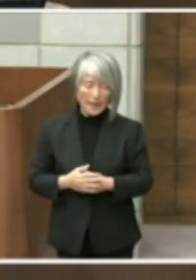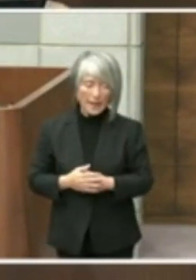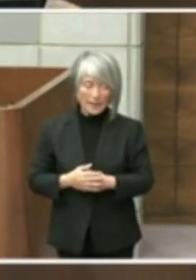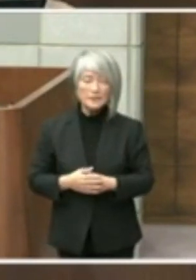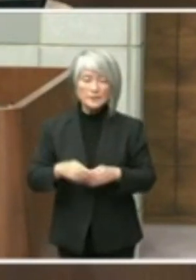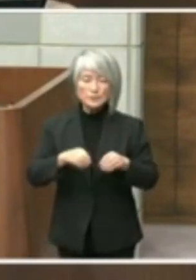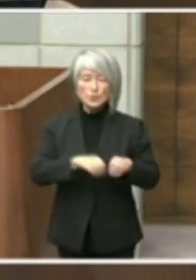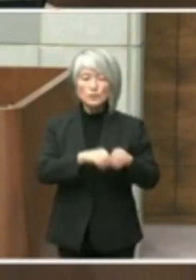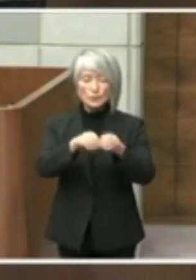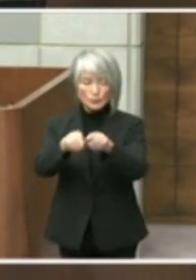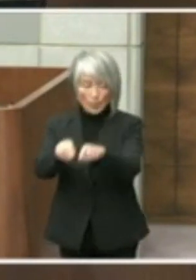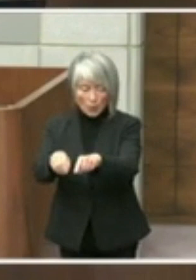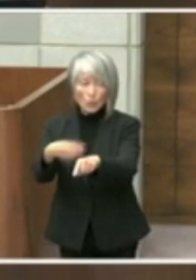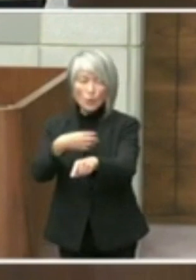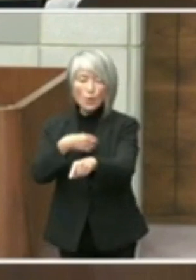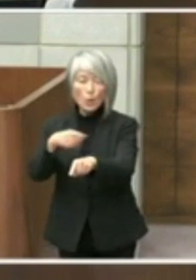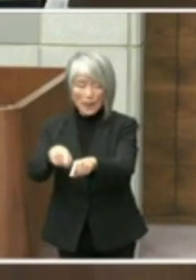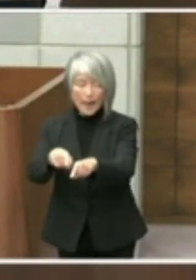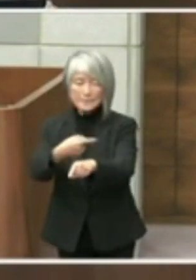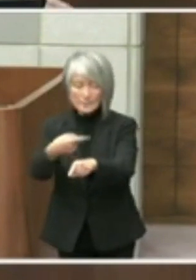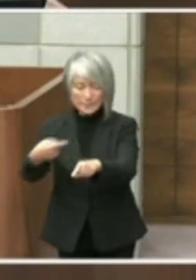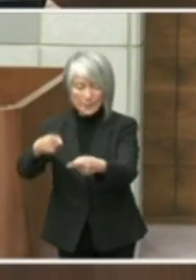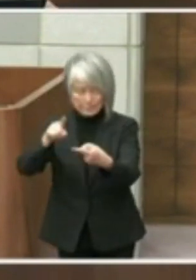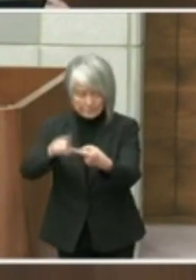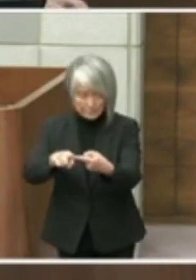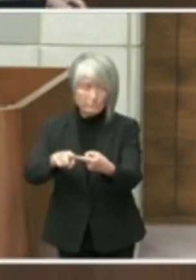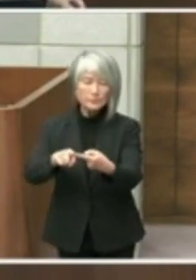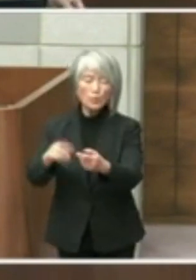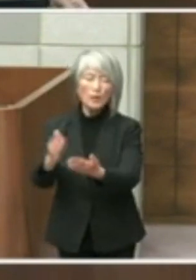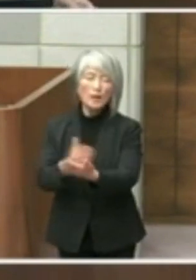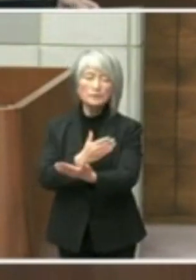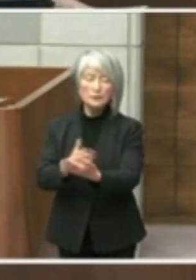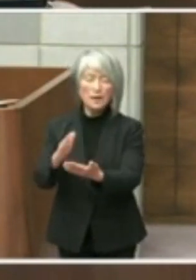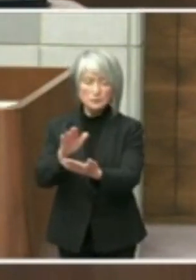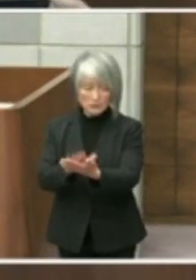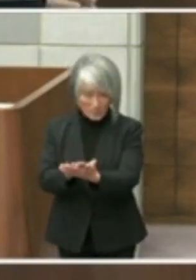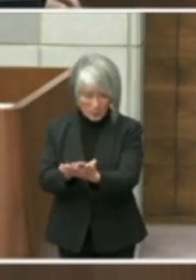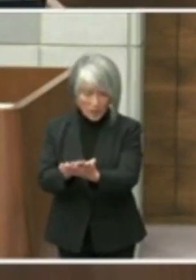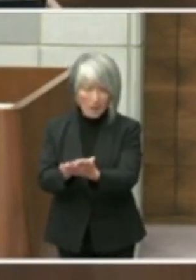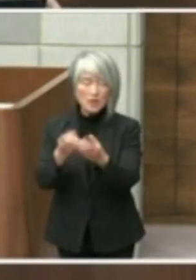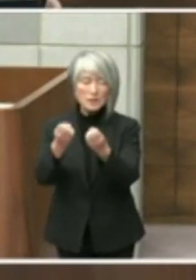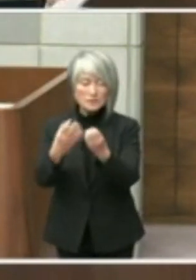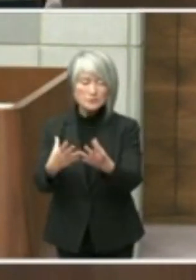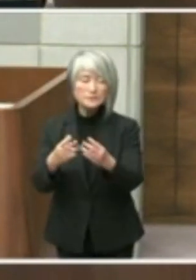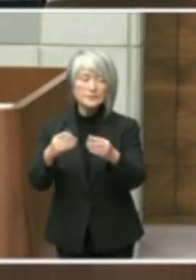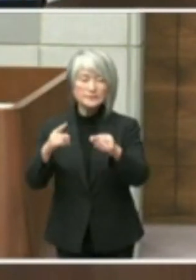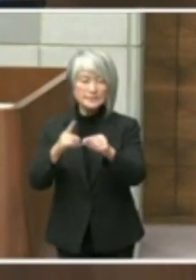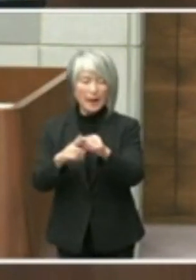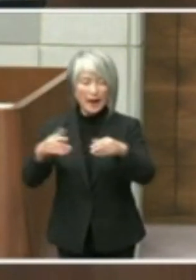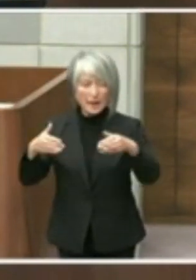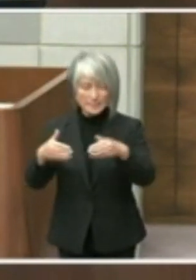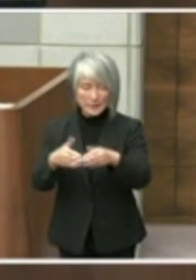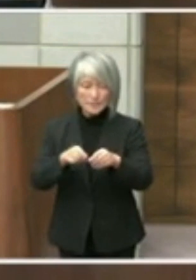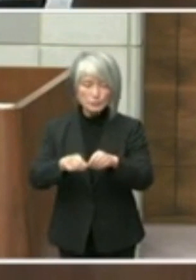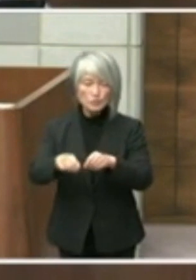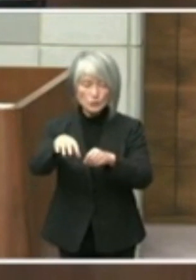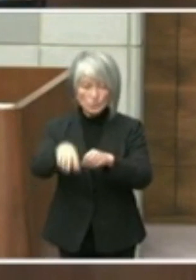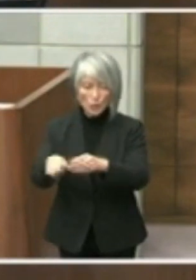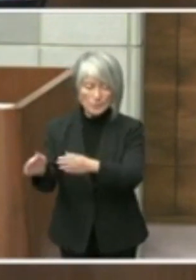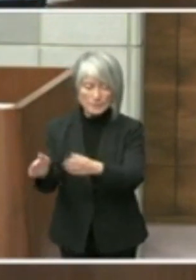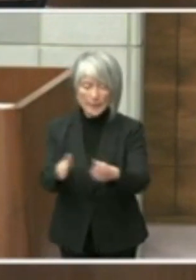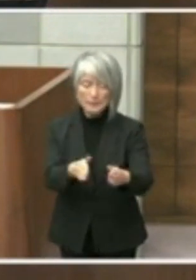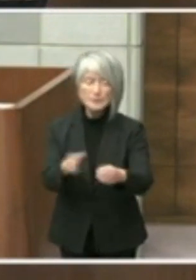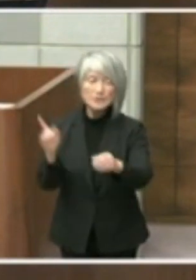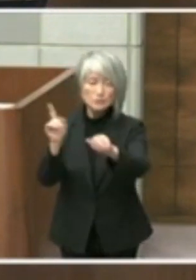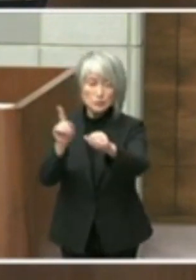予定地として最適であると判断し、新中崎文書等整備に向けた取り組